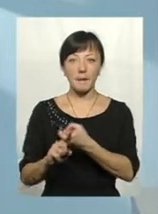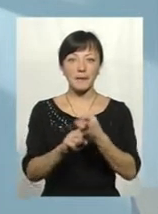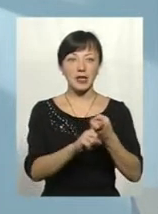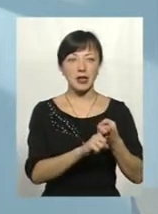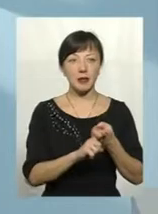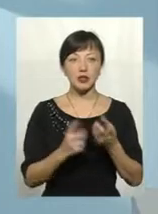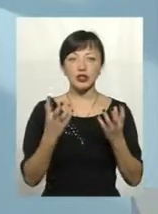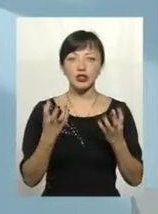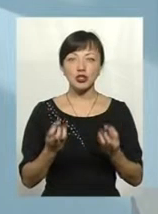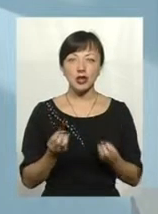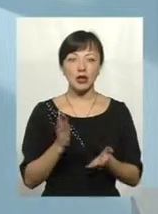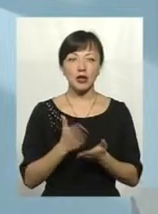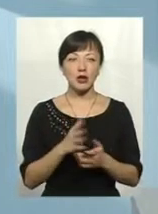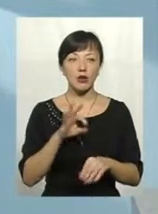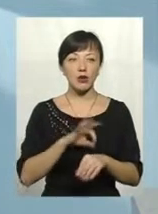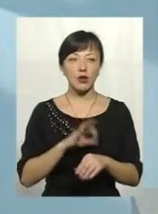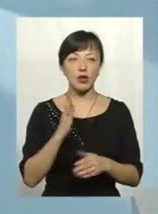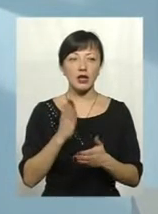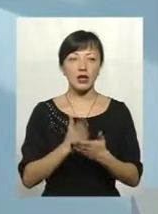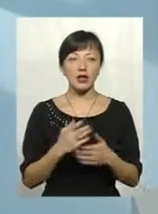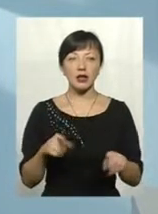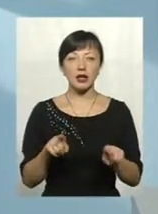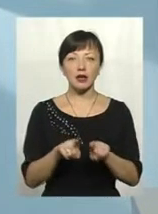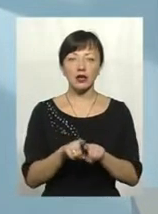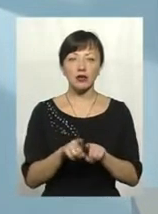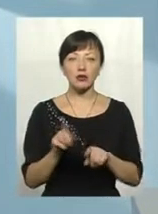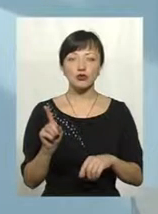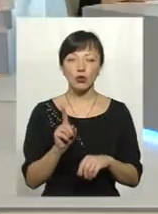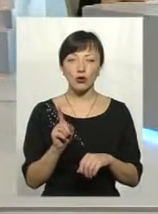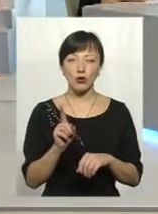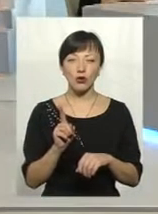І ще хворі у нас ідуть такі, що